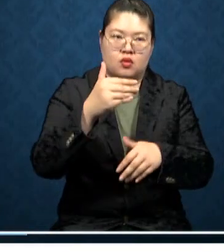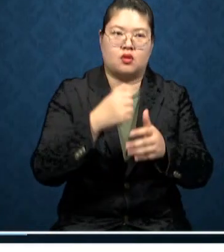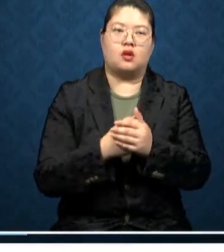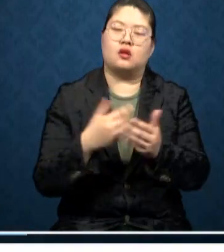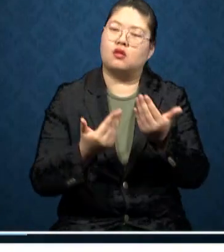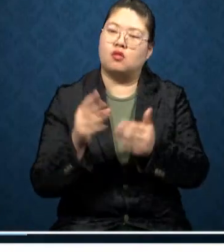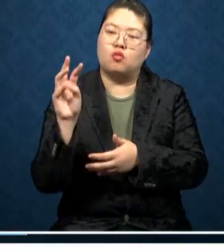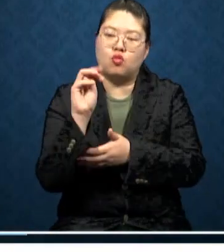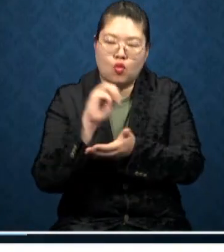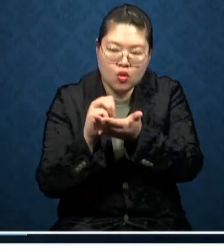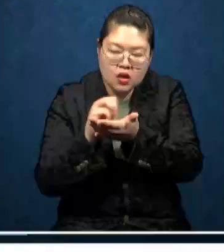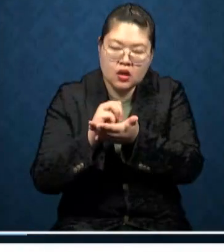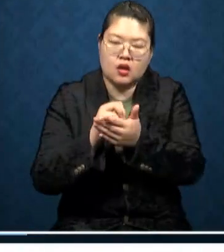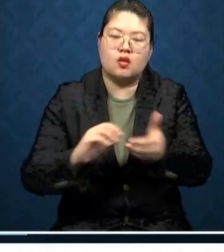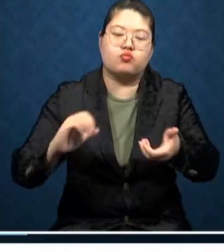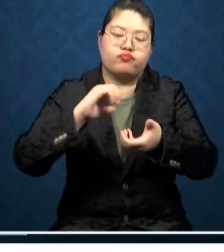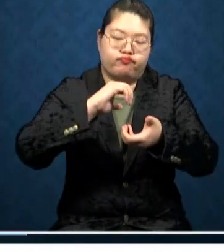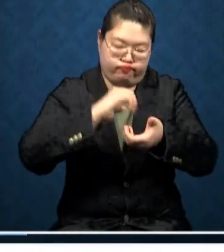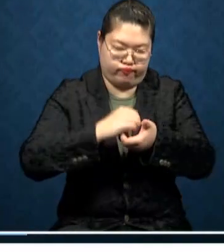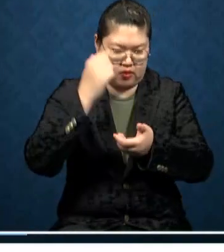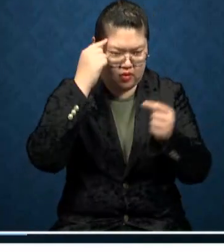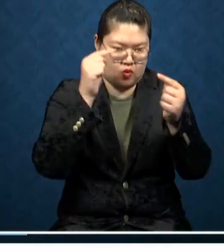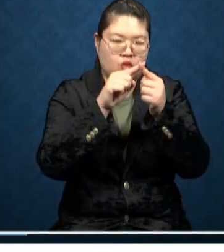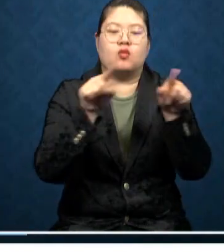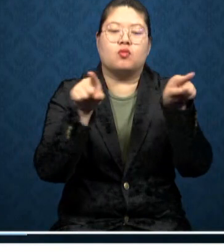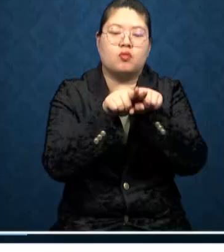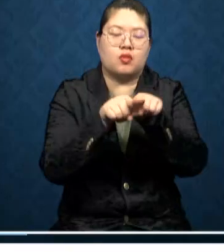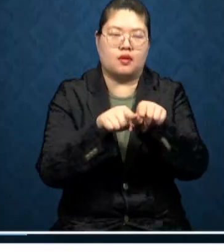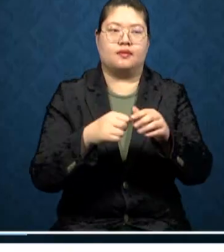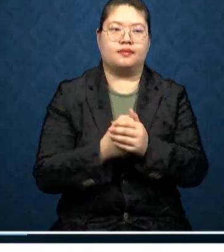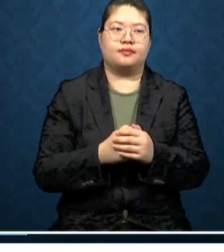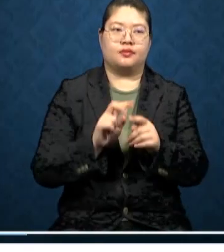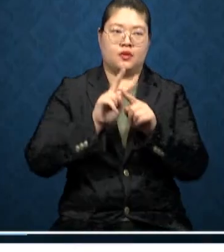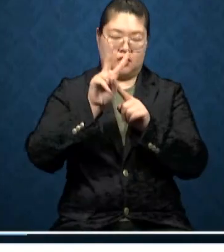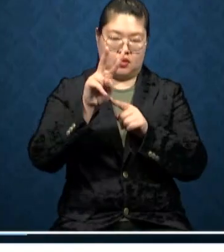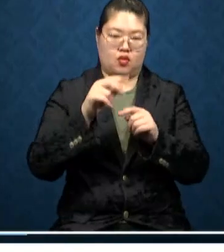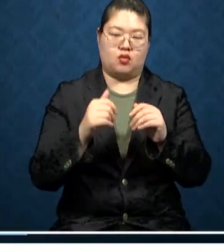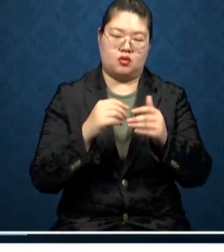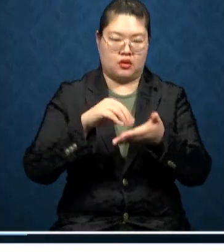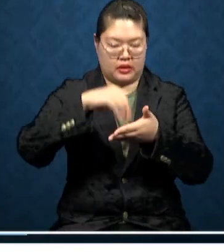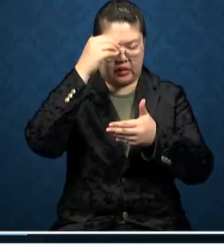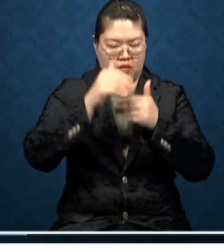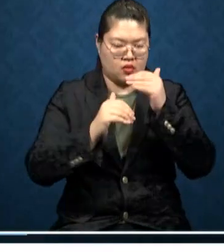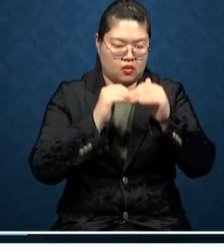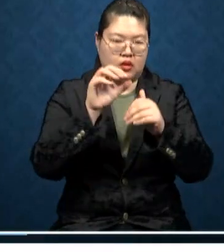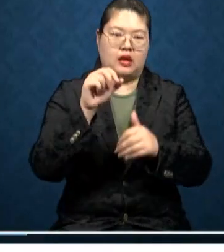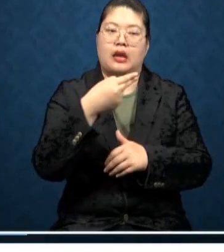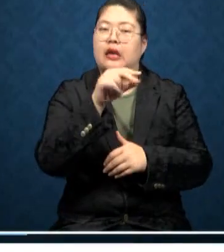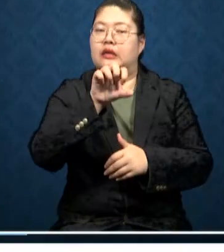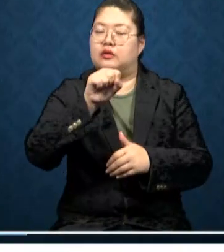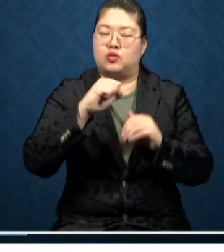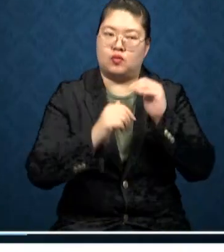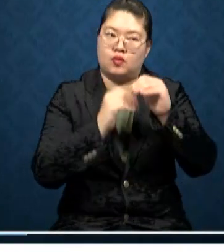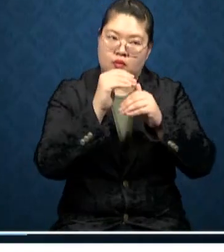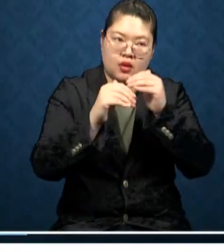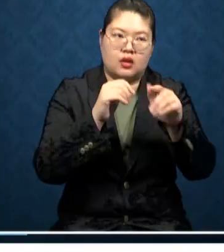สอดคล้องกันเรื่องที่2คือการพัฒนาหลักสูตรต้องมีการพัฒนาปรับปรุงทั้งเนื้อหาเอกสารประกอบ